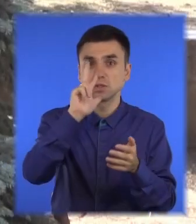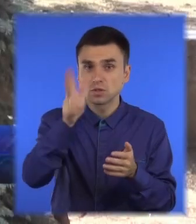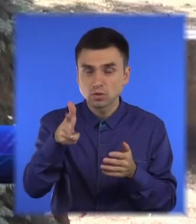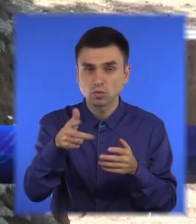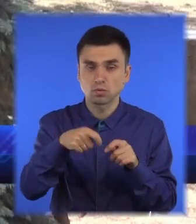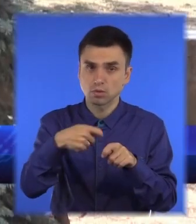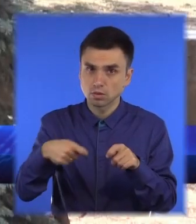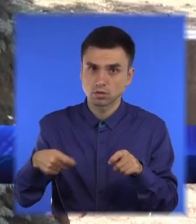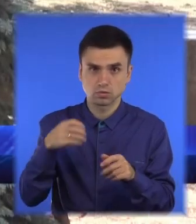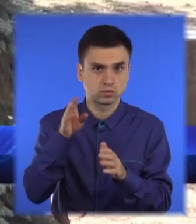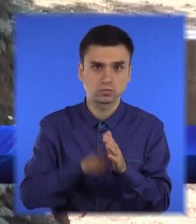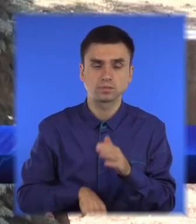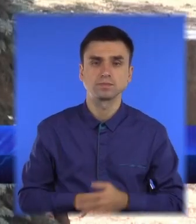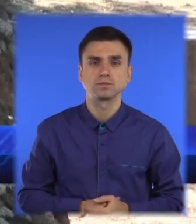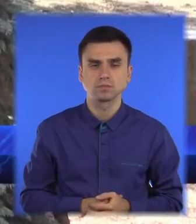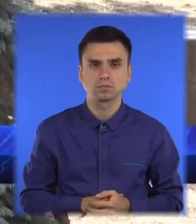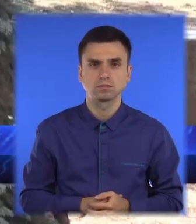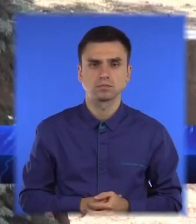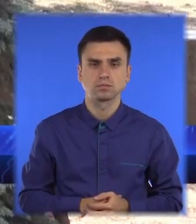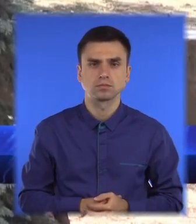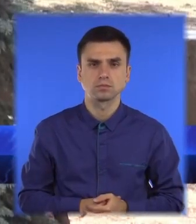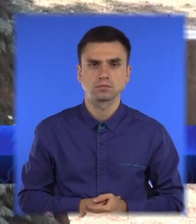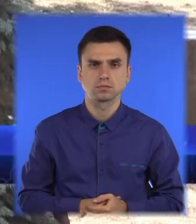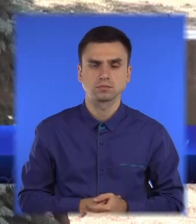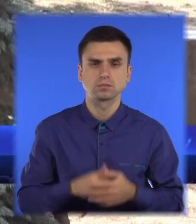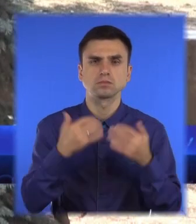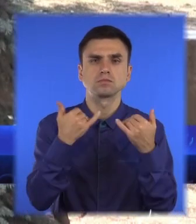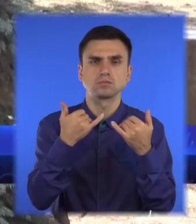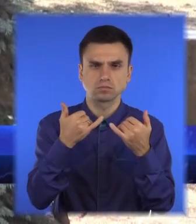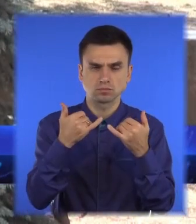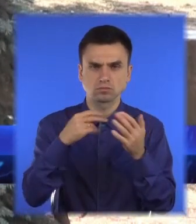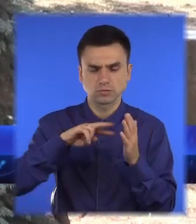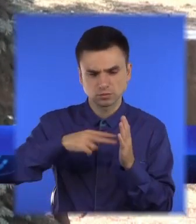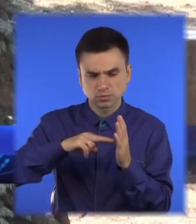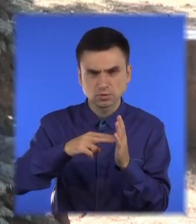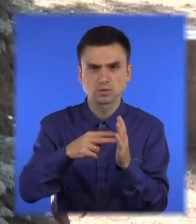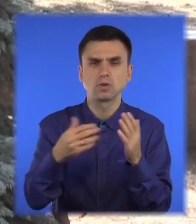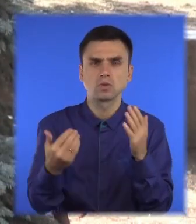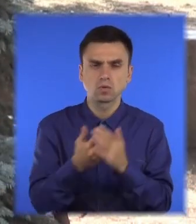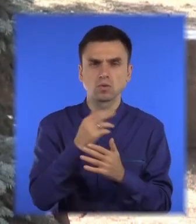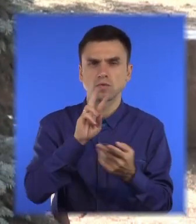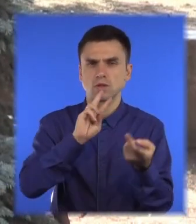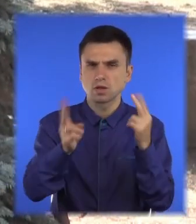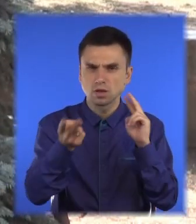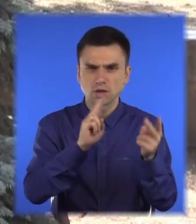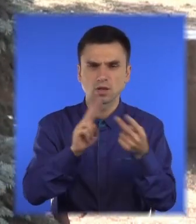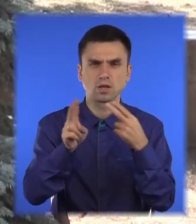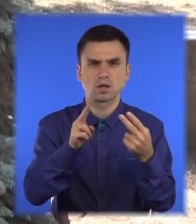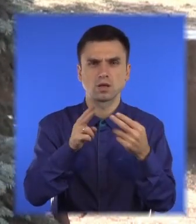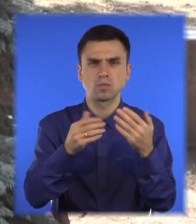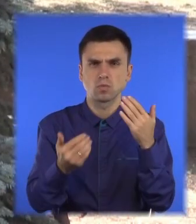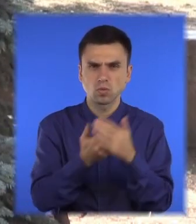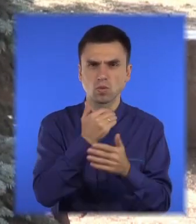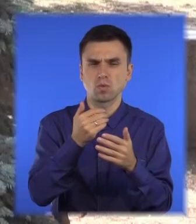сьогоднішній день йде робота над розробкою маршрутної сіті нової, де пріоритет буде віддан